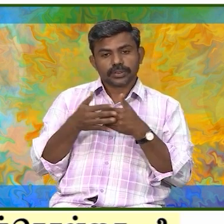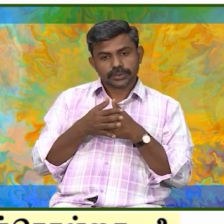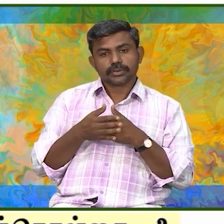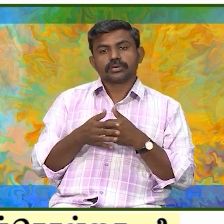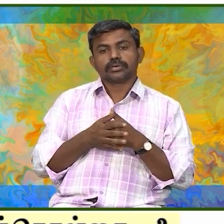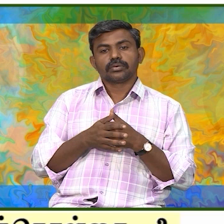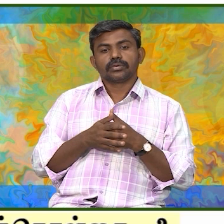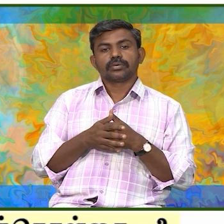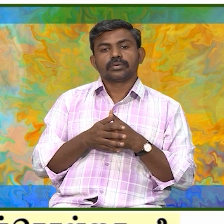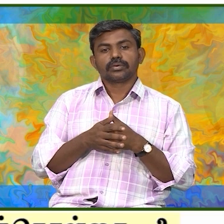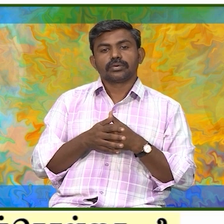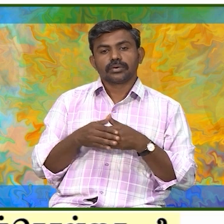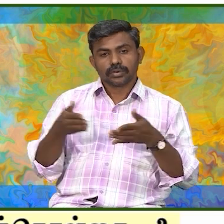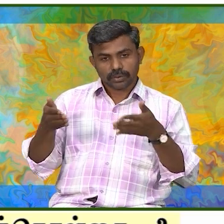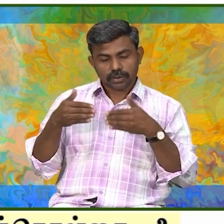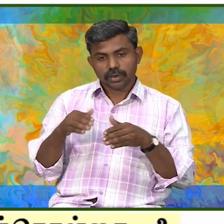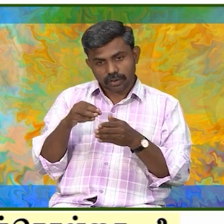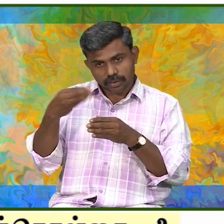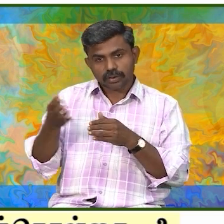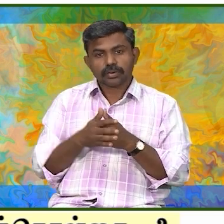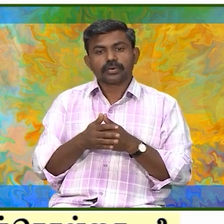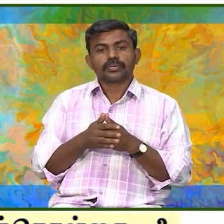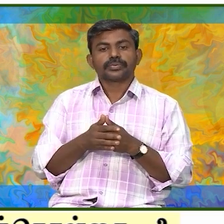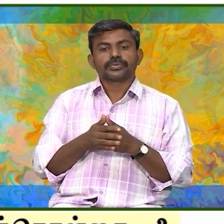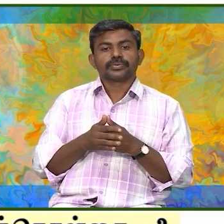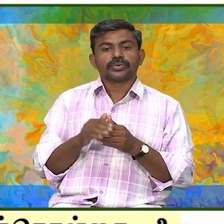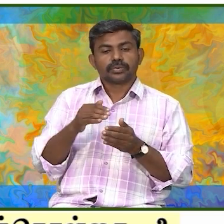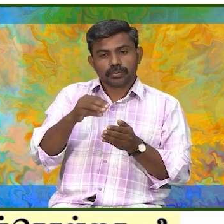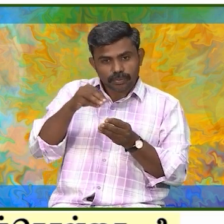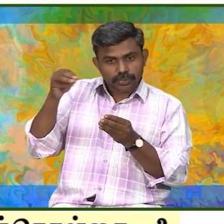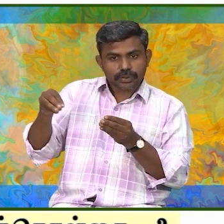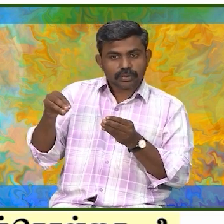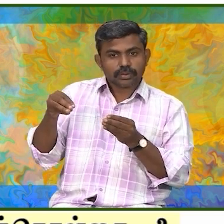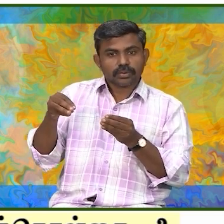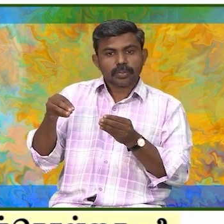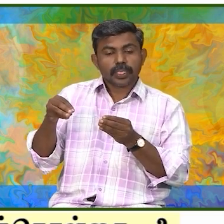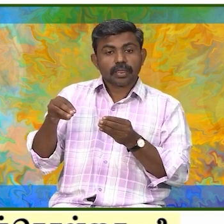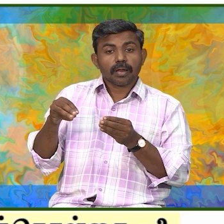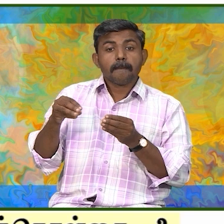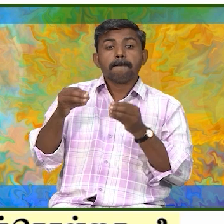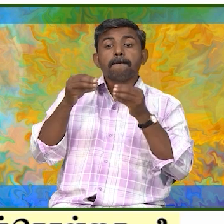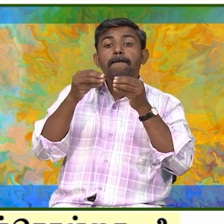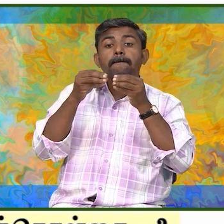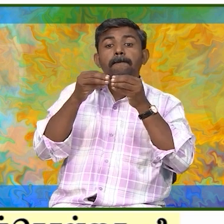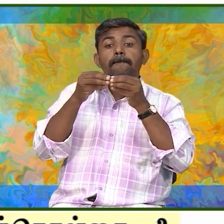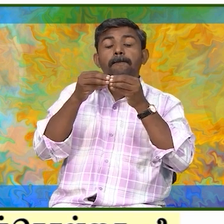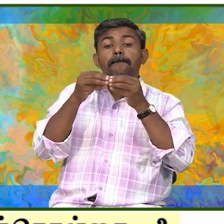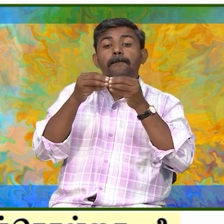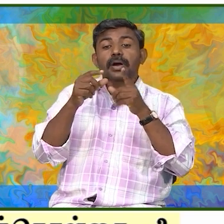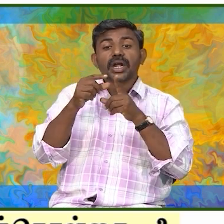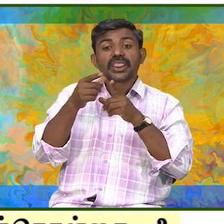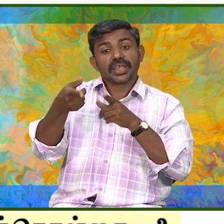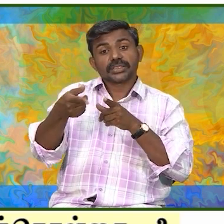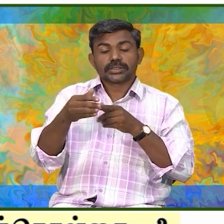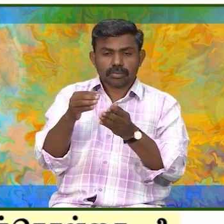தெரியும். நேபாளம் அது இந்தியாவினுடைய அண்டைய நாடு தான். அதுக்கு பக்கத்தில் பார்த்திங்கன்னா வங்காளதேசம் இருக்குது, அதுவும்